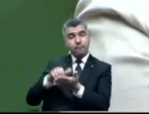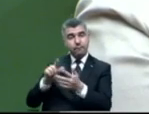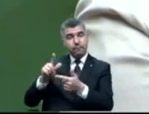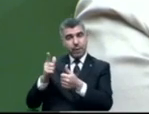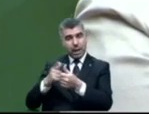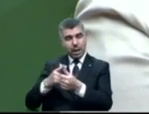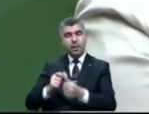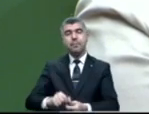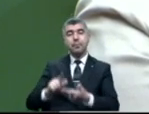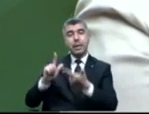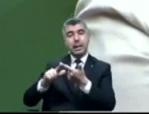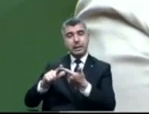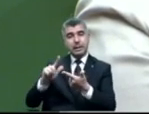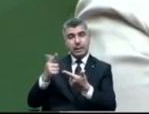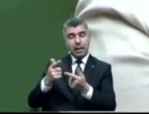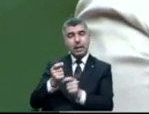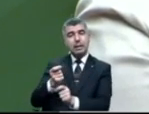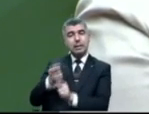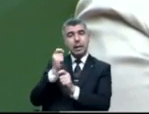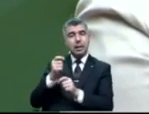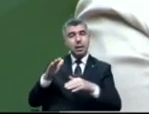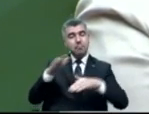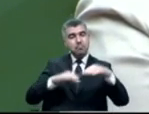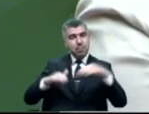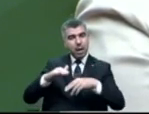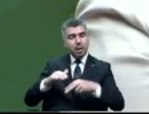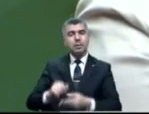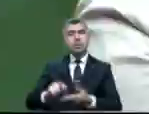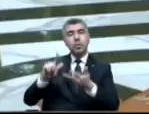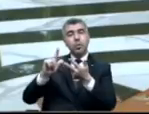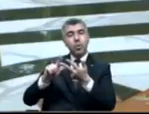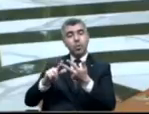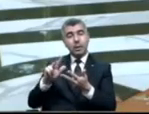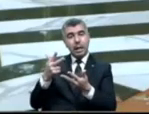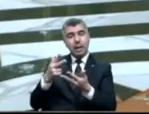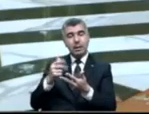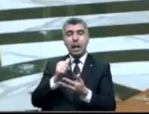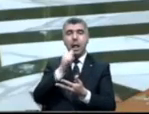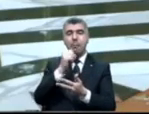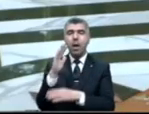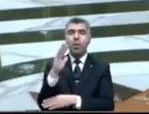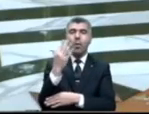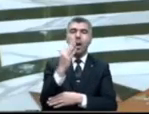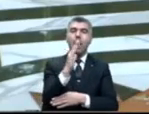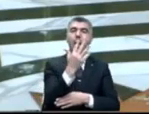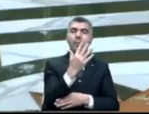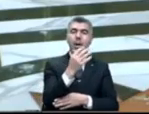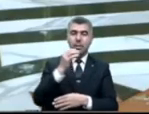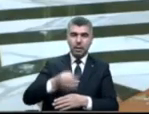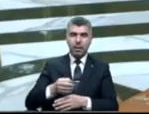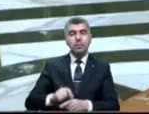هي اللي بدأت الأول، والثانية في الصيد البحري اللي بدينا فيها هذه السنة اللي دازت، والمياه والغابات اللي حنا كننزلوها